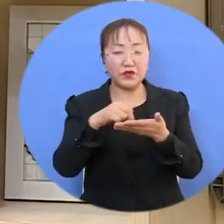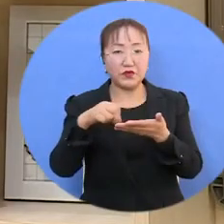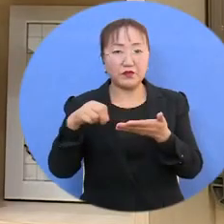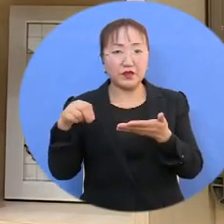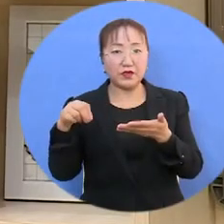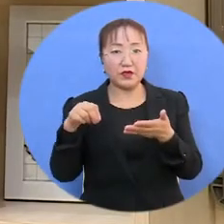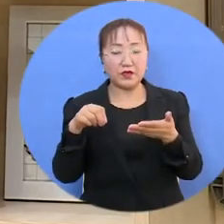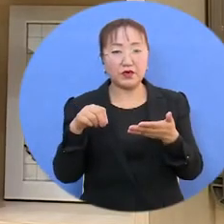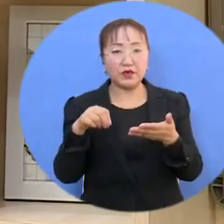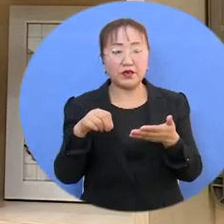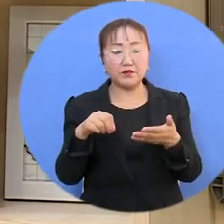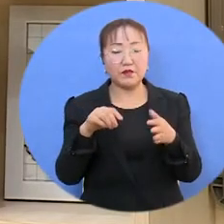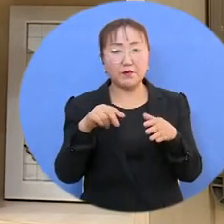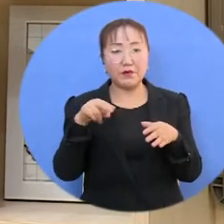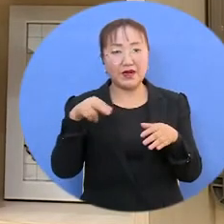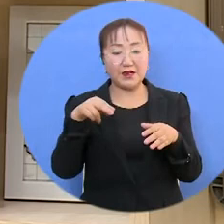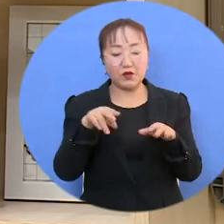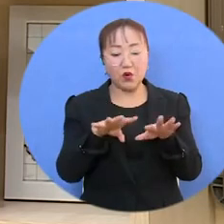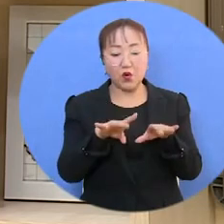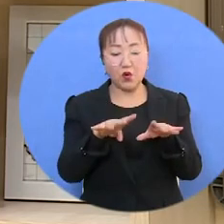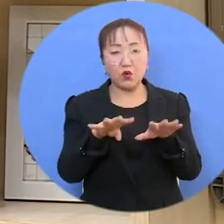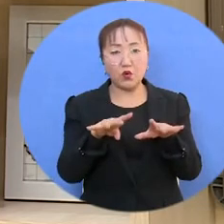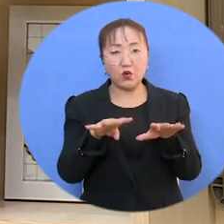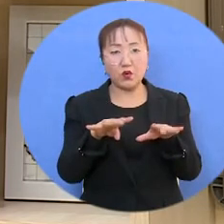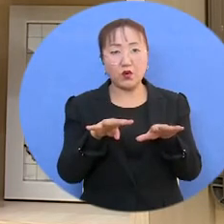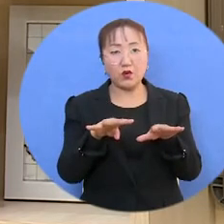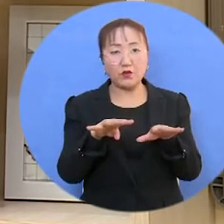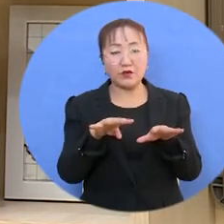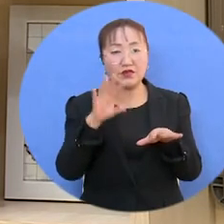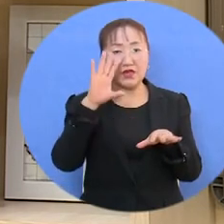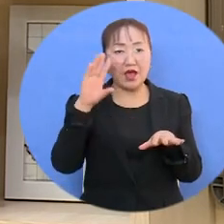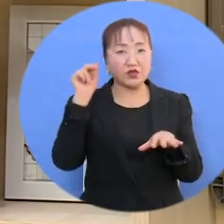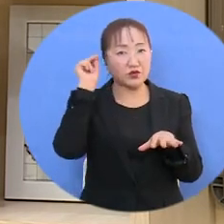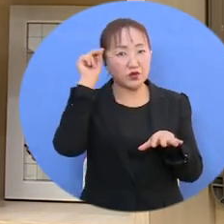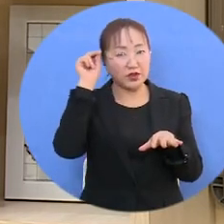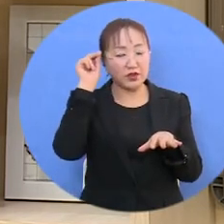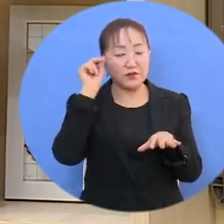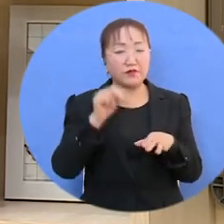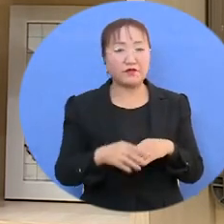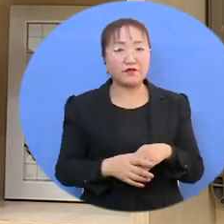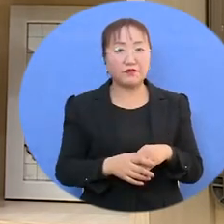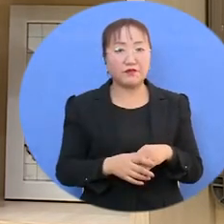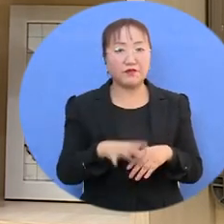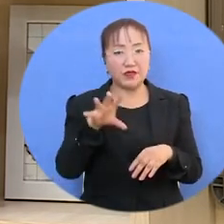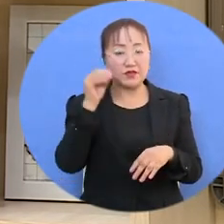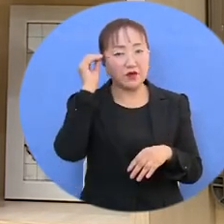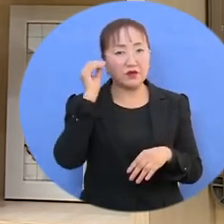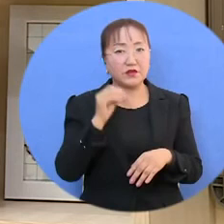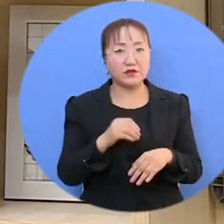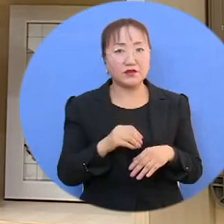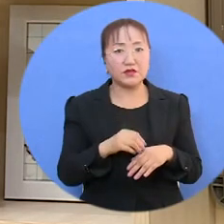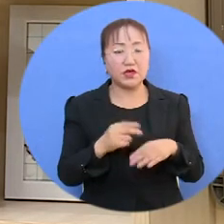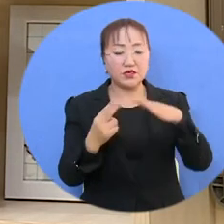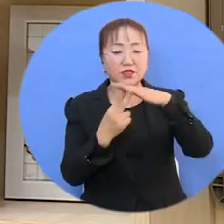байрлалыг аваад ажиллах ёстой байгаа. За үндсэн байрлалаа бүгдээрээ маш сайн мэддэг сурчсан байгаа. За бүгдээрээ ширээнийхээ ард